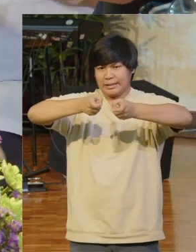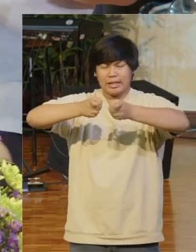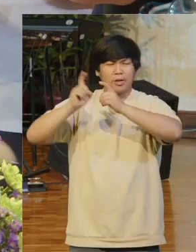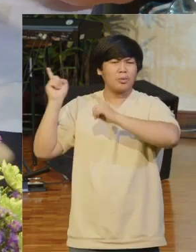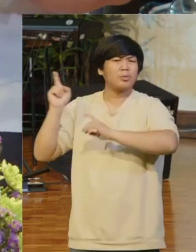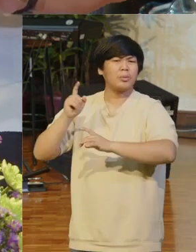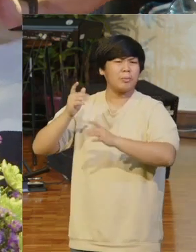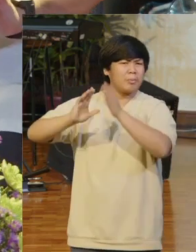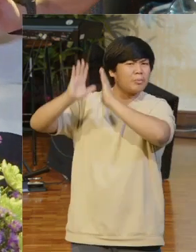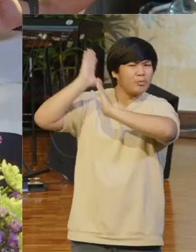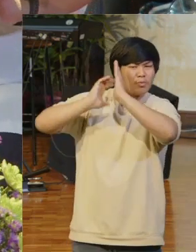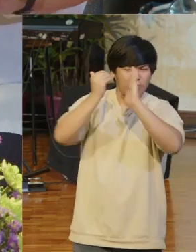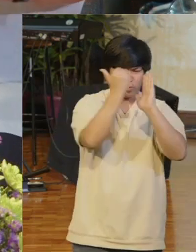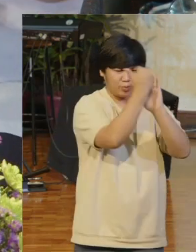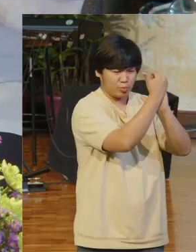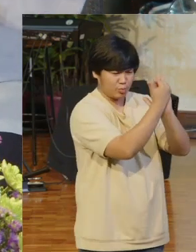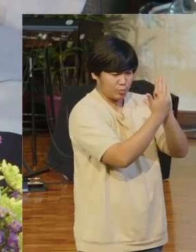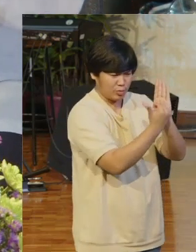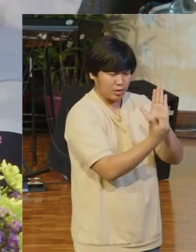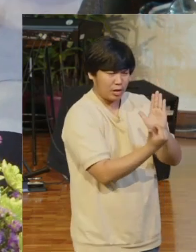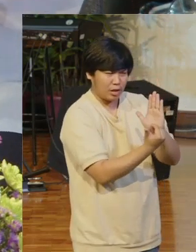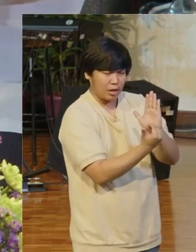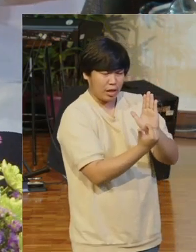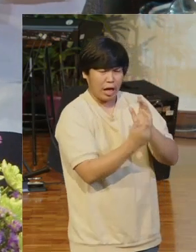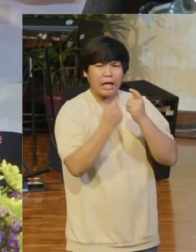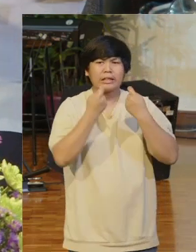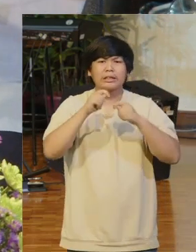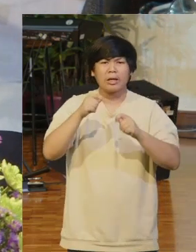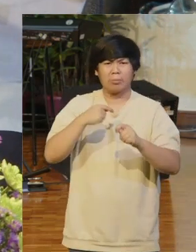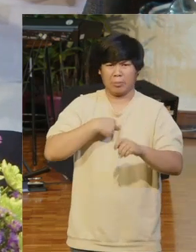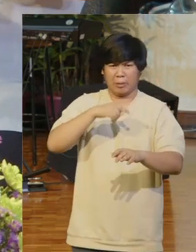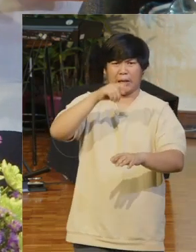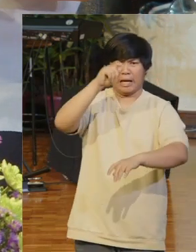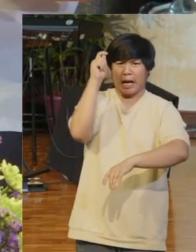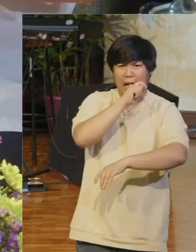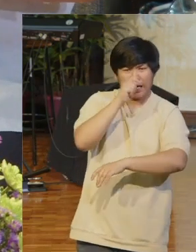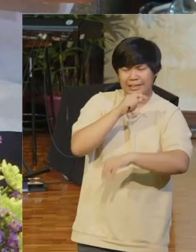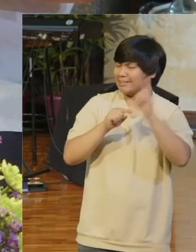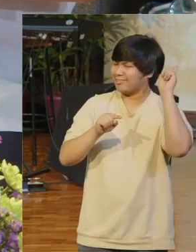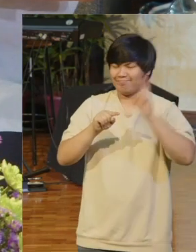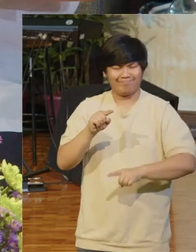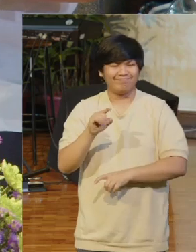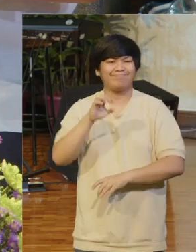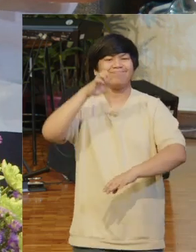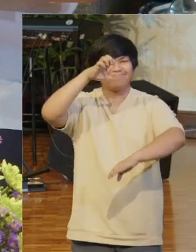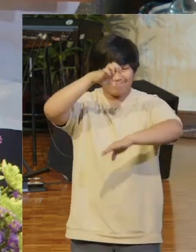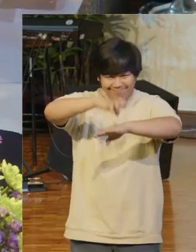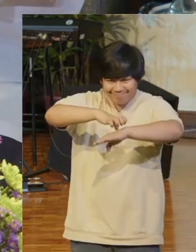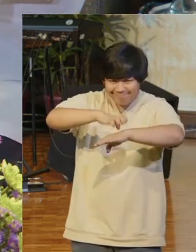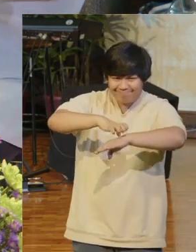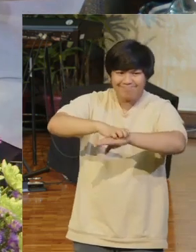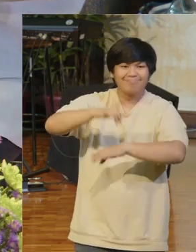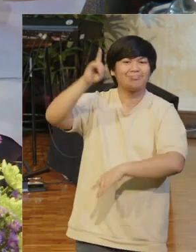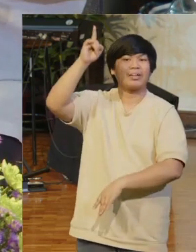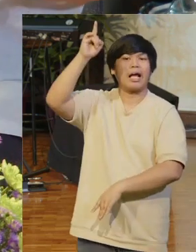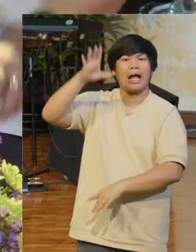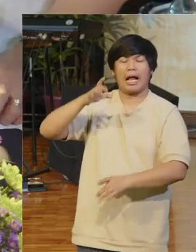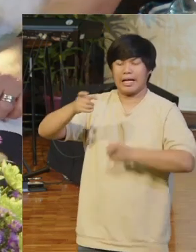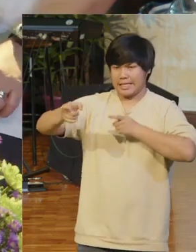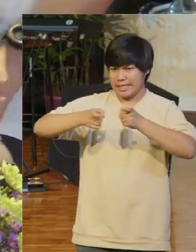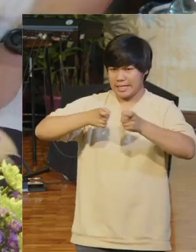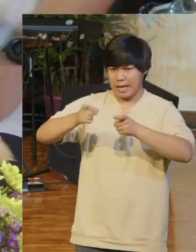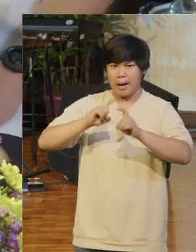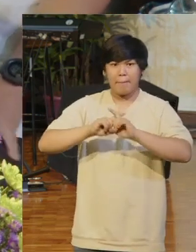ginawa yung outline, hindi ko na tinagalog. Sabi ko, ang sovereignty ng ating Diyos. Ngunit,